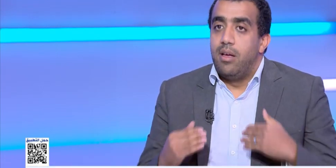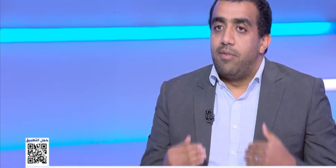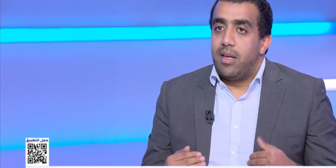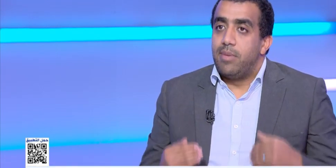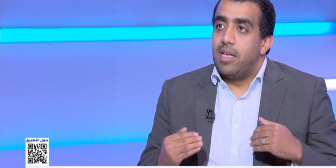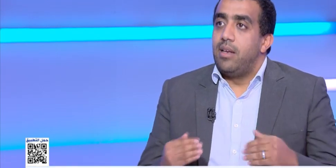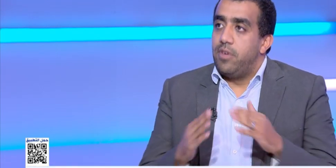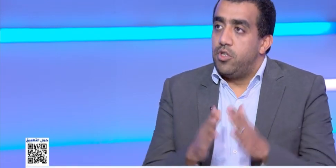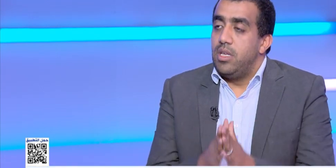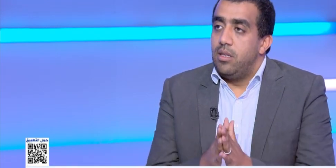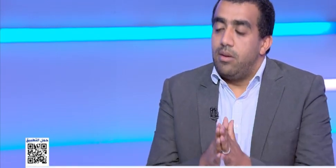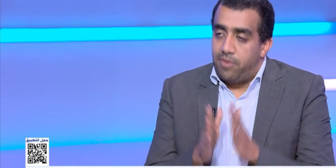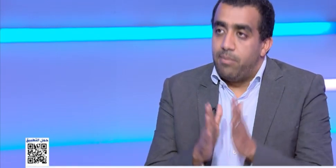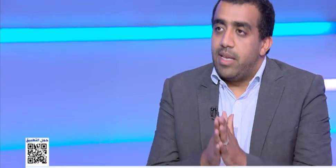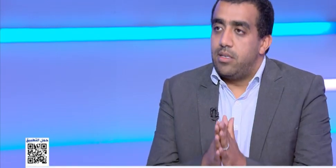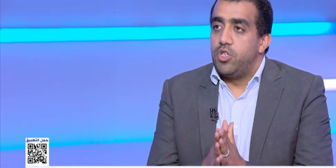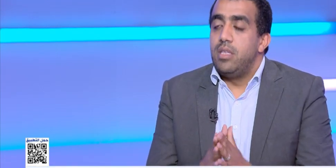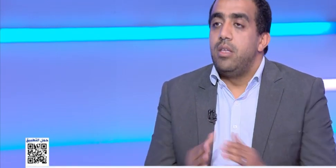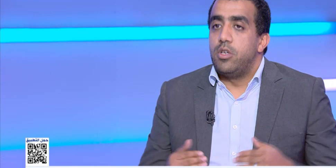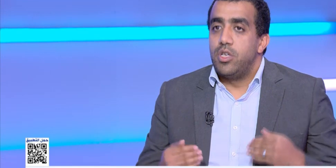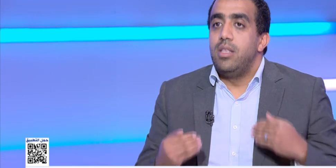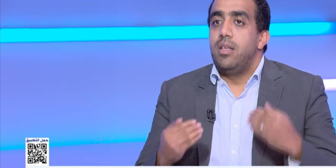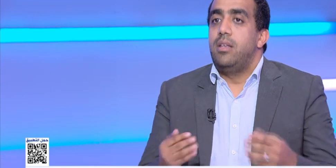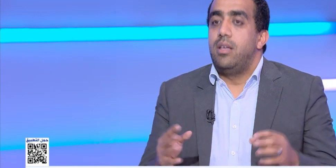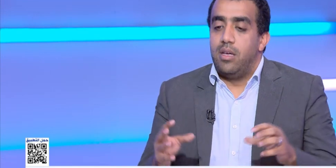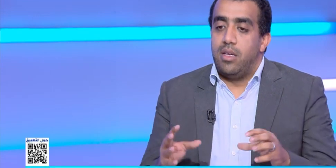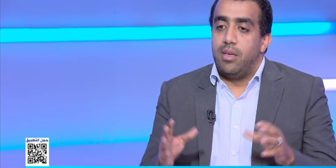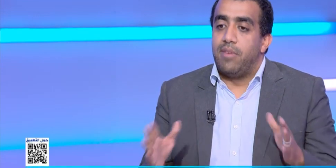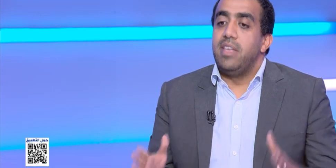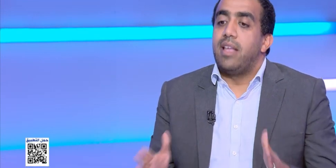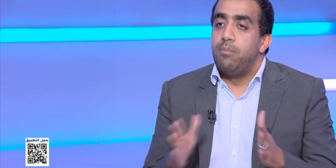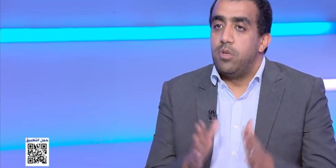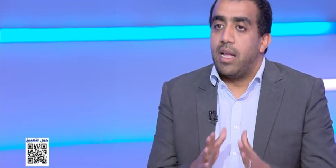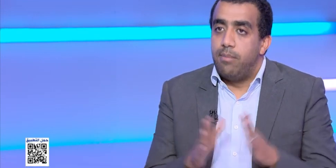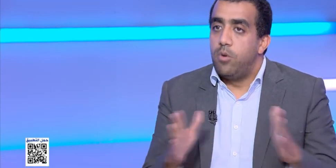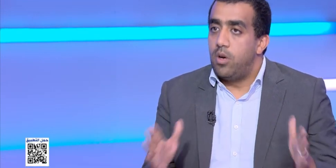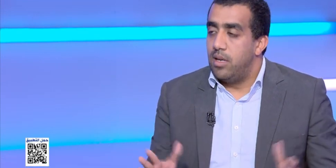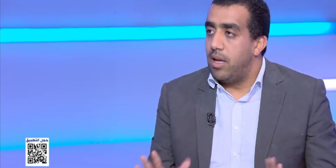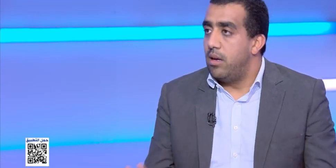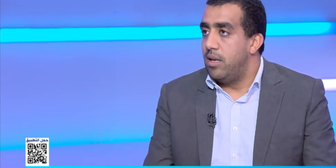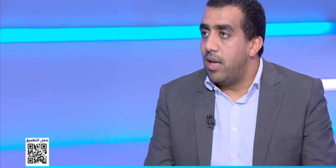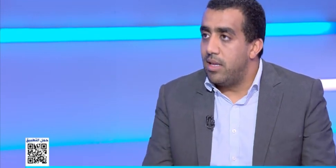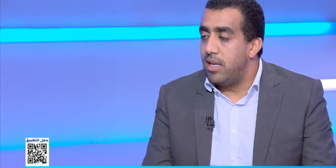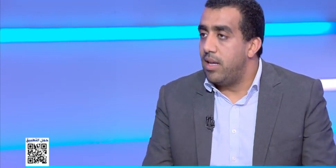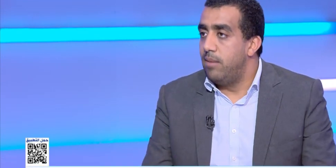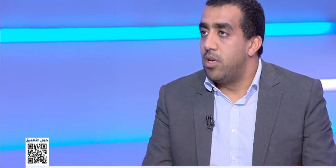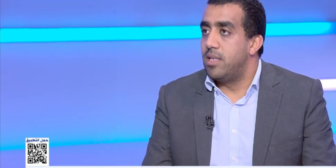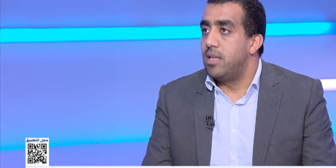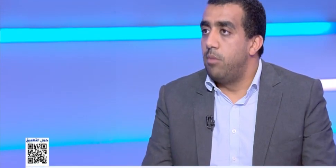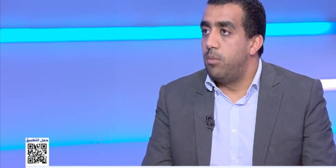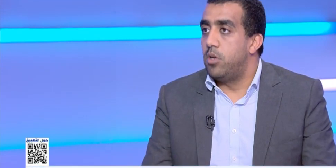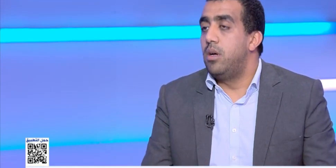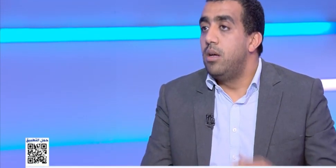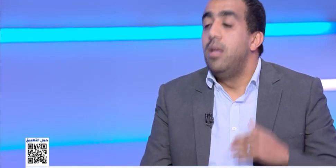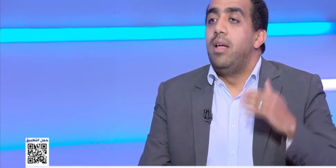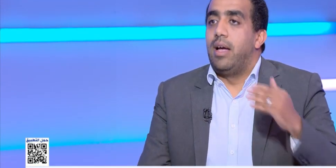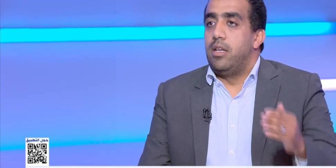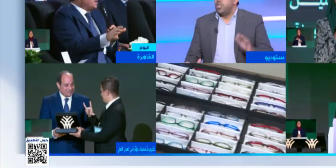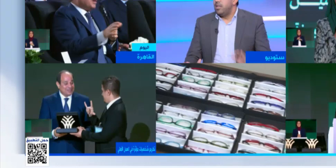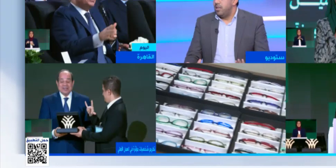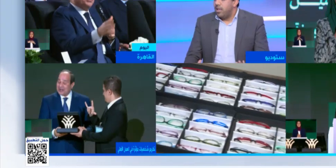المدني، فبدأنا في مارس 2022 إن احنا يبقى في تجمع لتلك المؤسسات مع